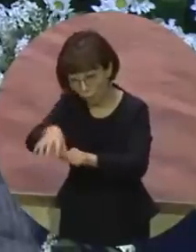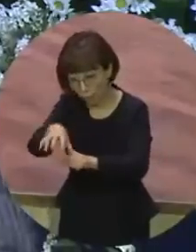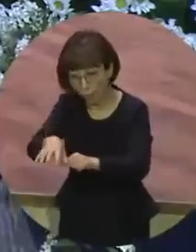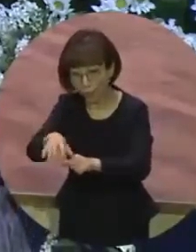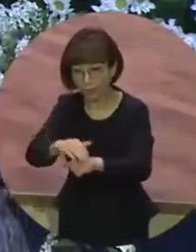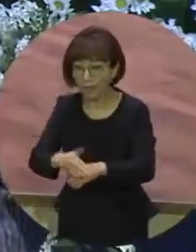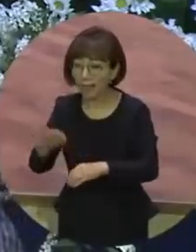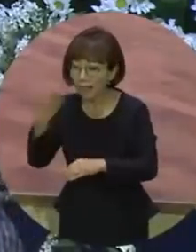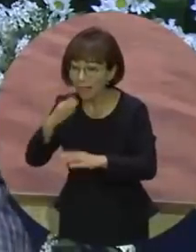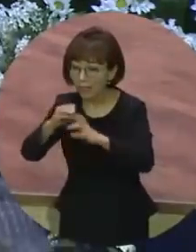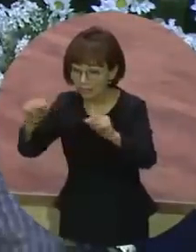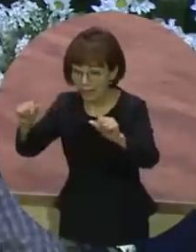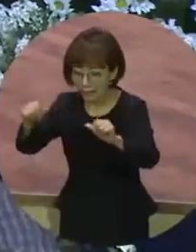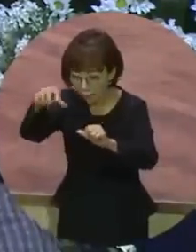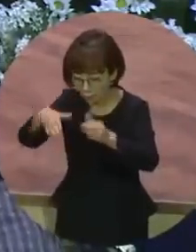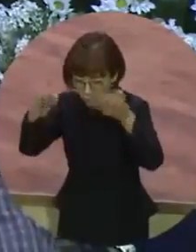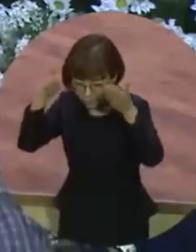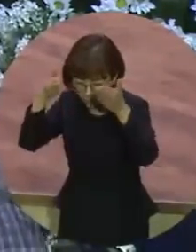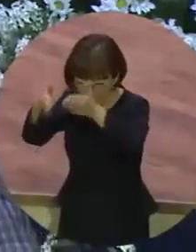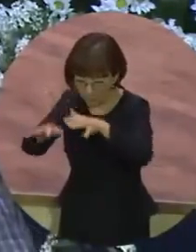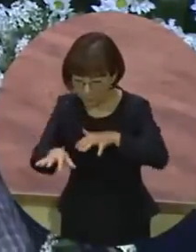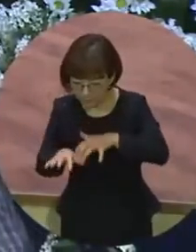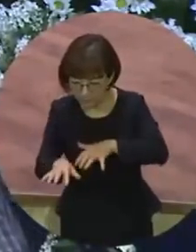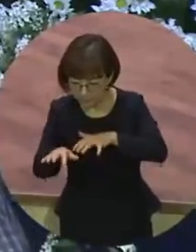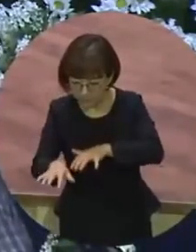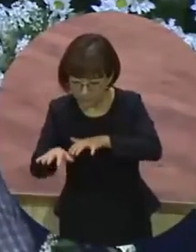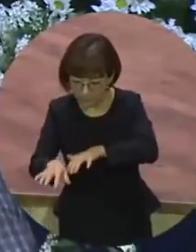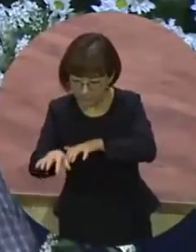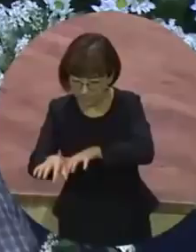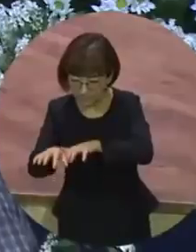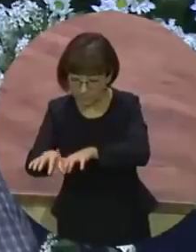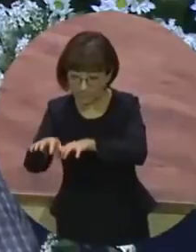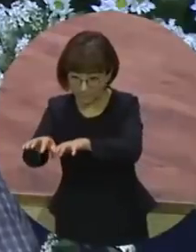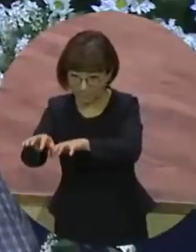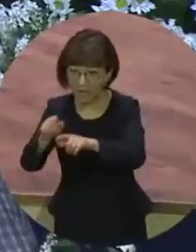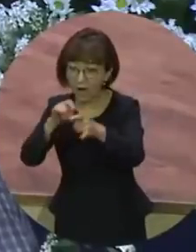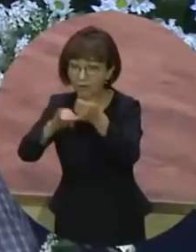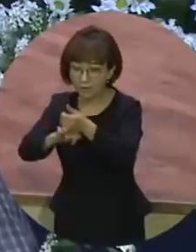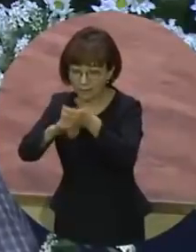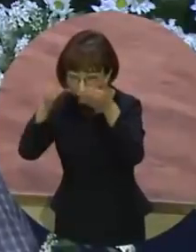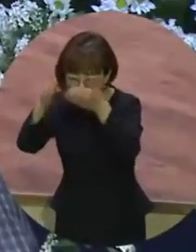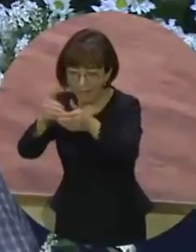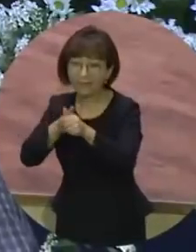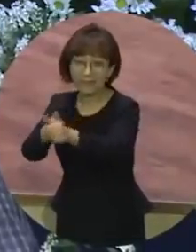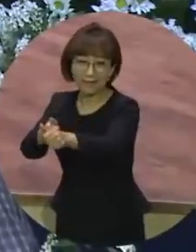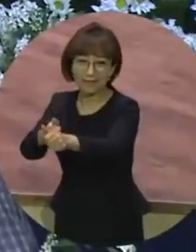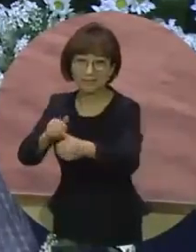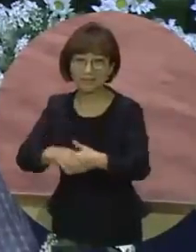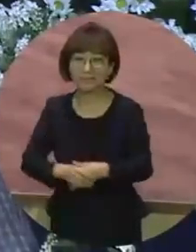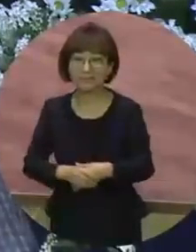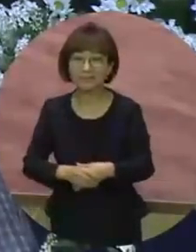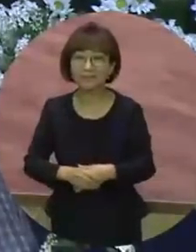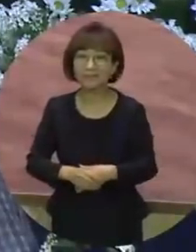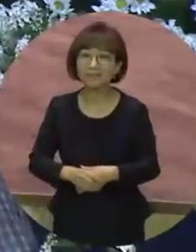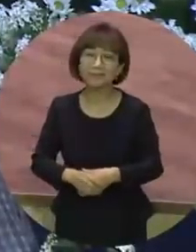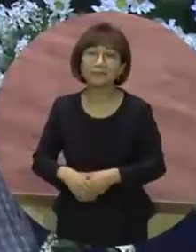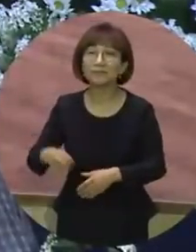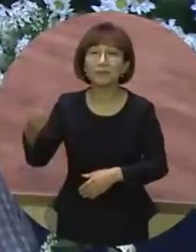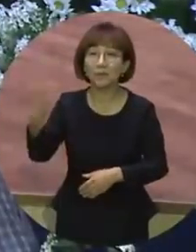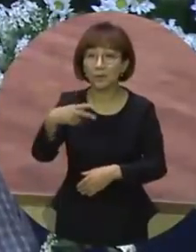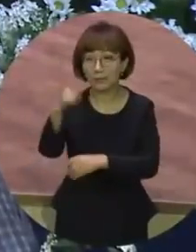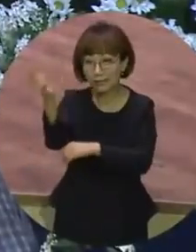이걸 향하여 오는 겁니다. 언약 방향을 맞추었어. 사무엘하 5장에 보면 다윗이 통일 왕국을 이루는데